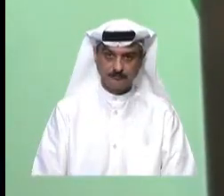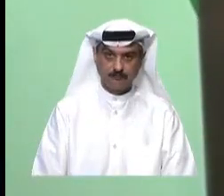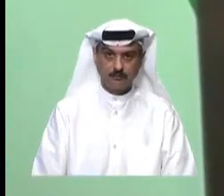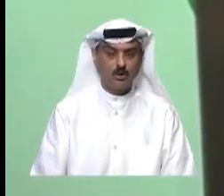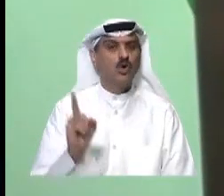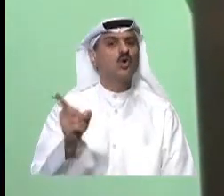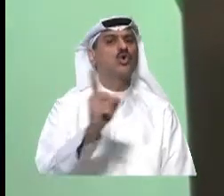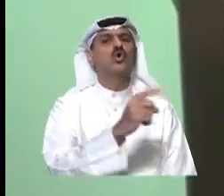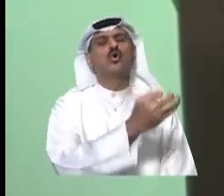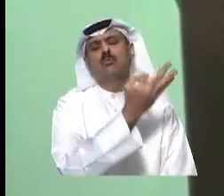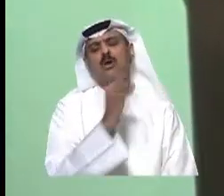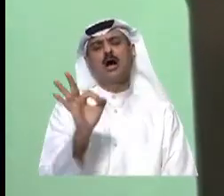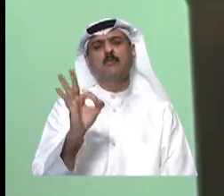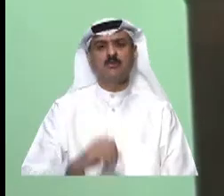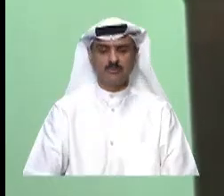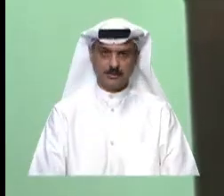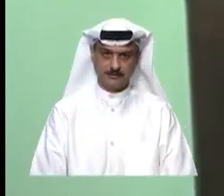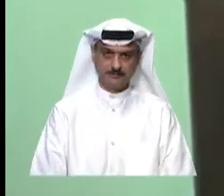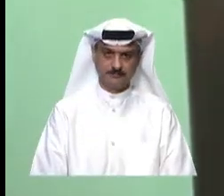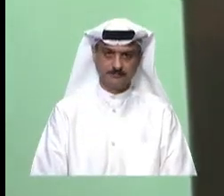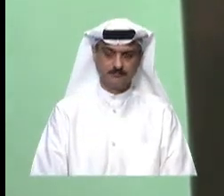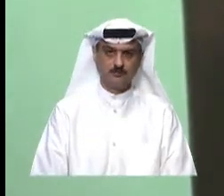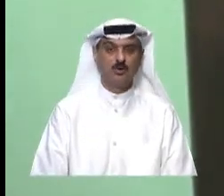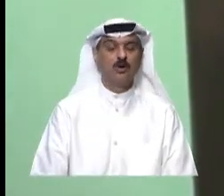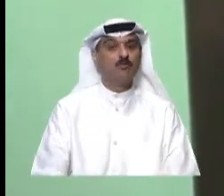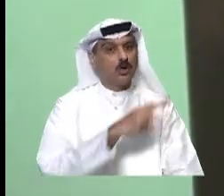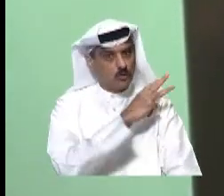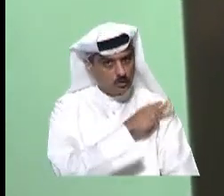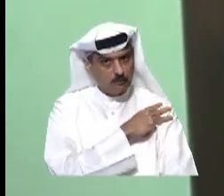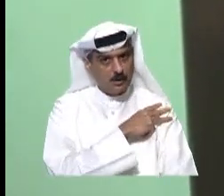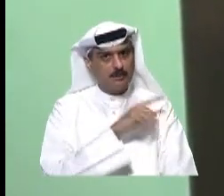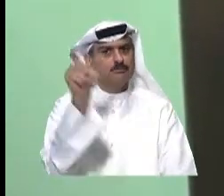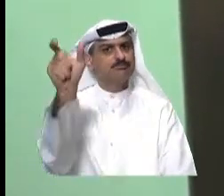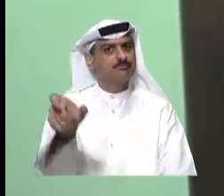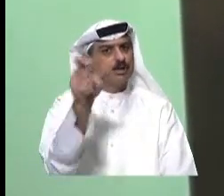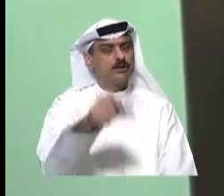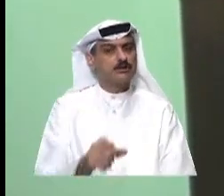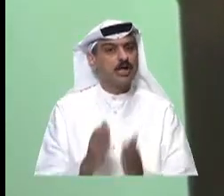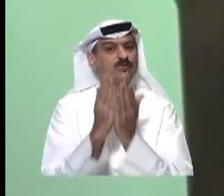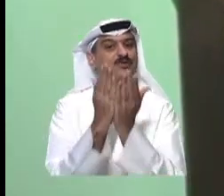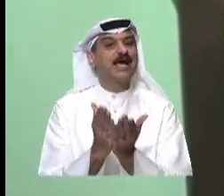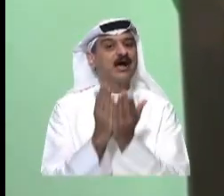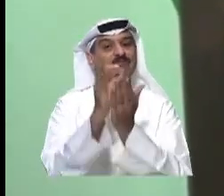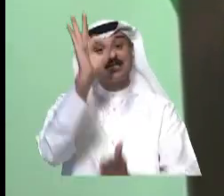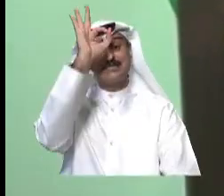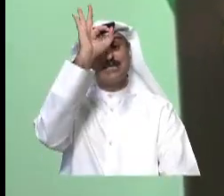كلكم ضباط وأفراد خفر السواحل،